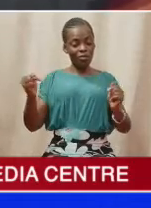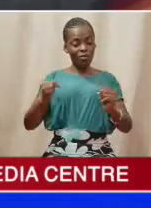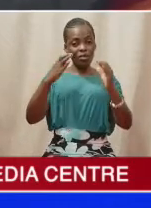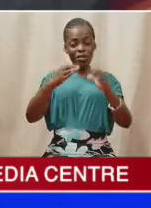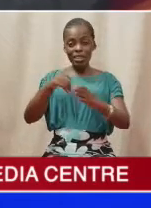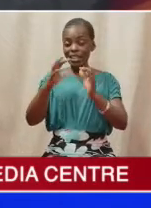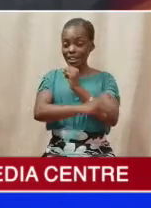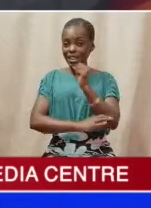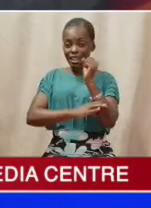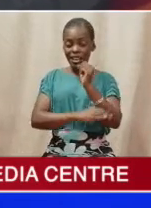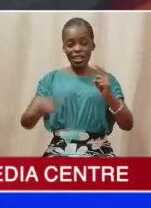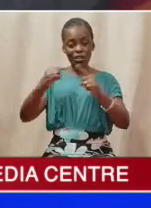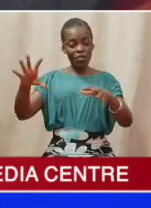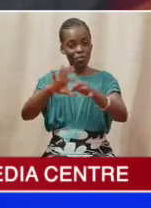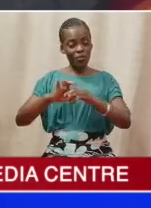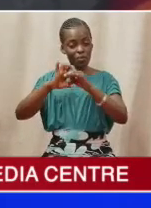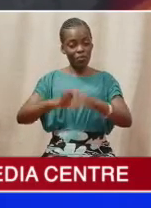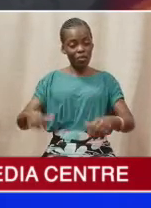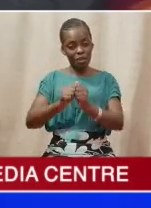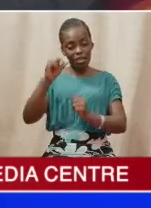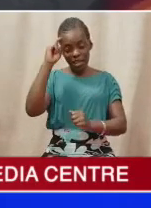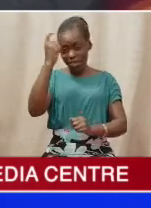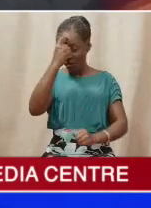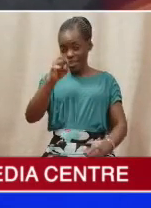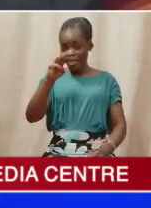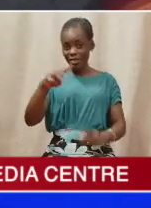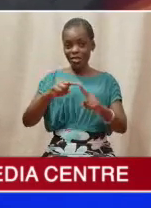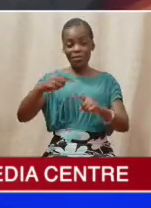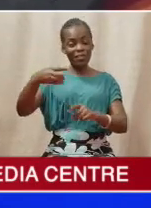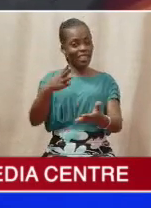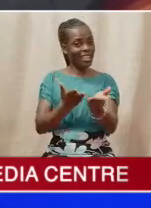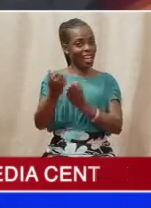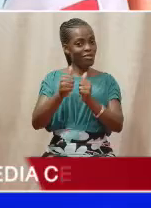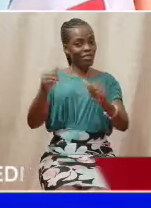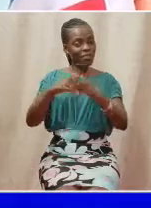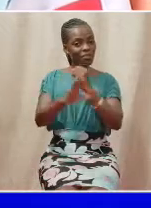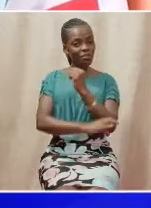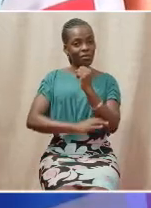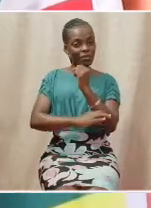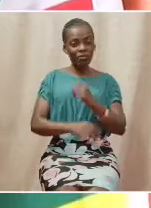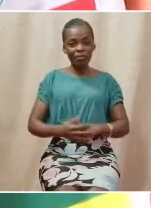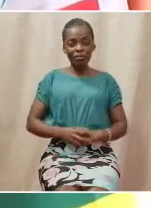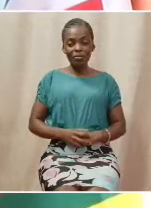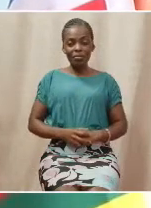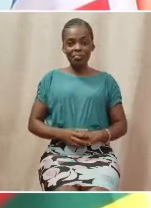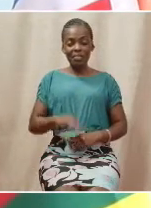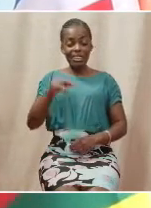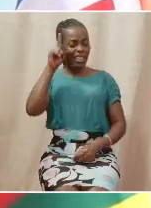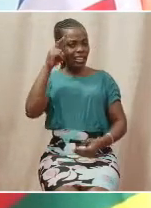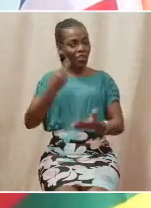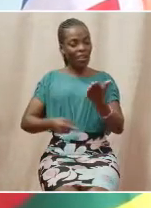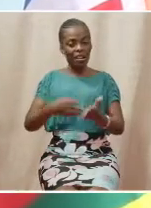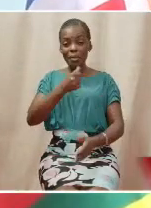mu ggwanga okujja bakolere wamu ne gavumenti ya NRM okusobola okutambuza obulungi emirimu mu ggwanga. Ate ffe tulowooza nti